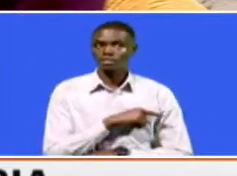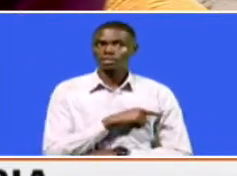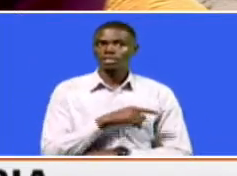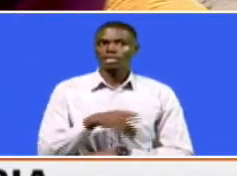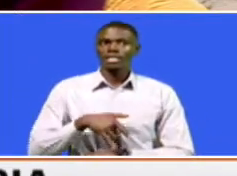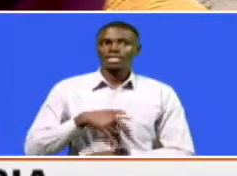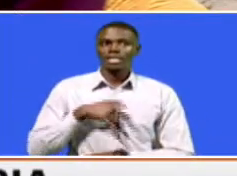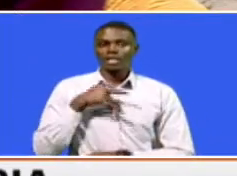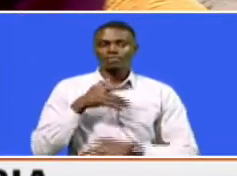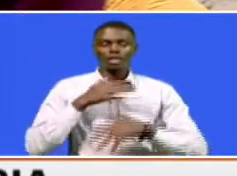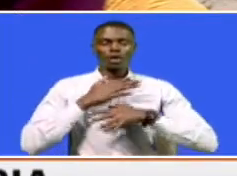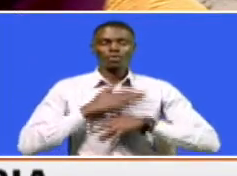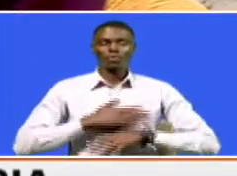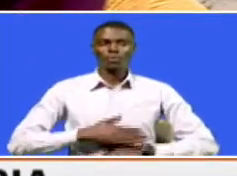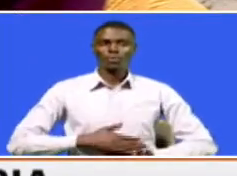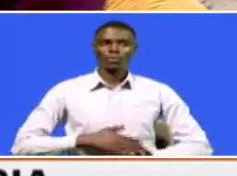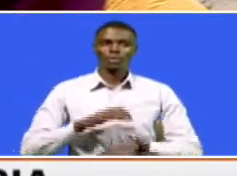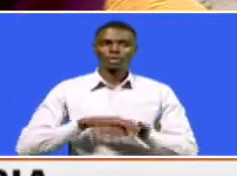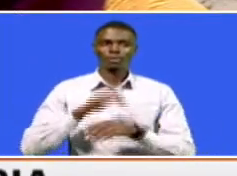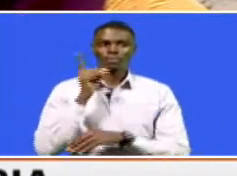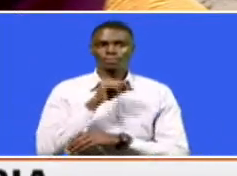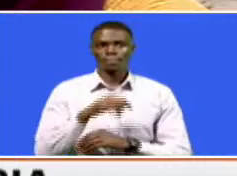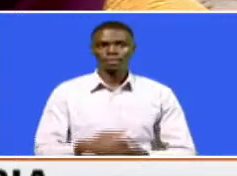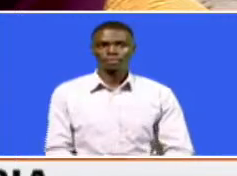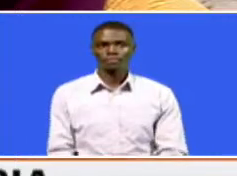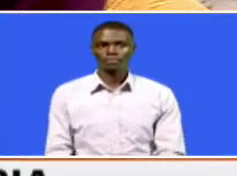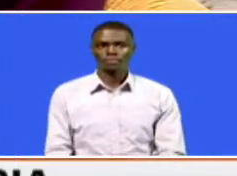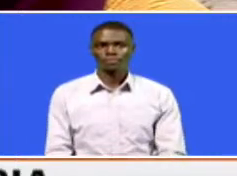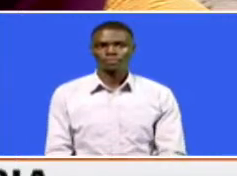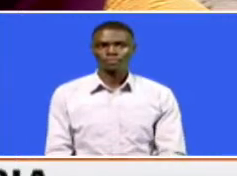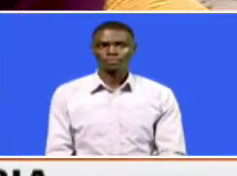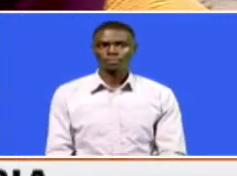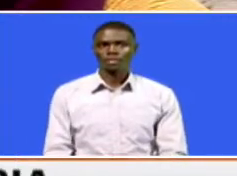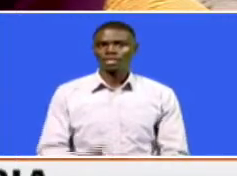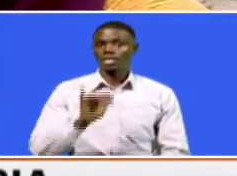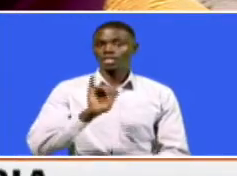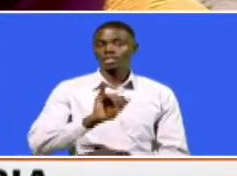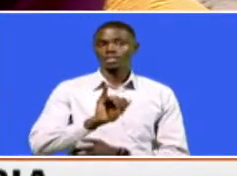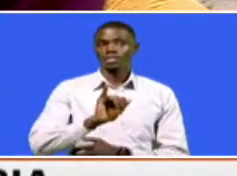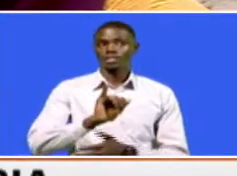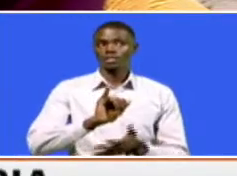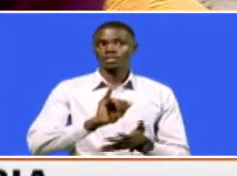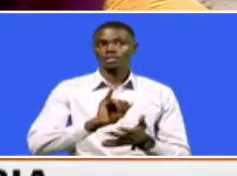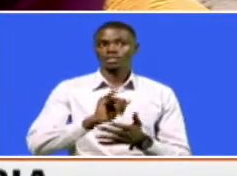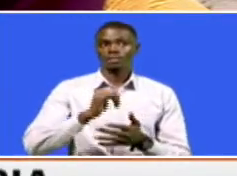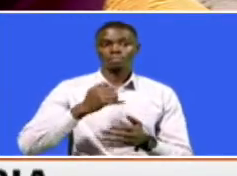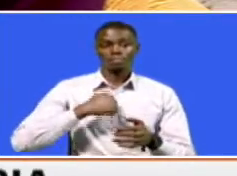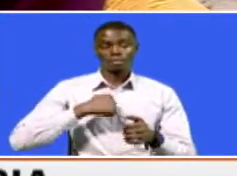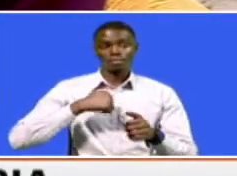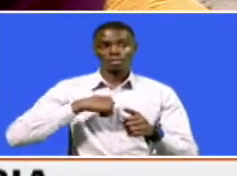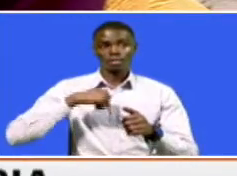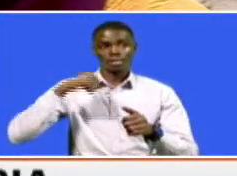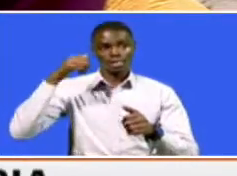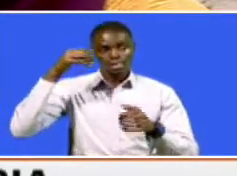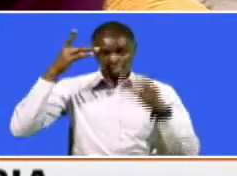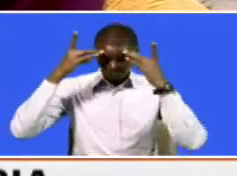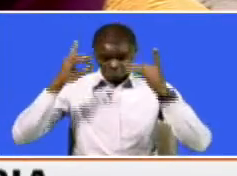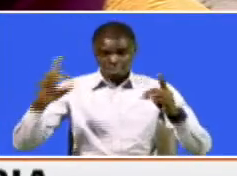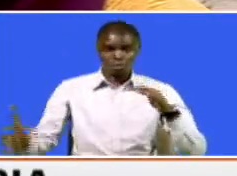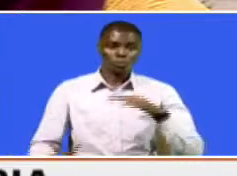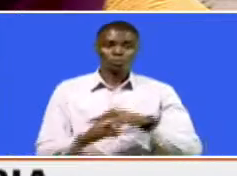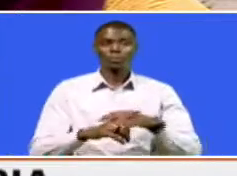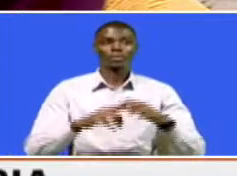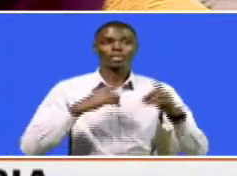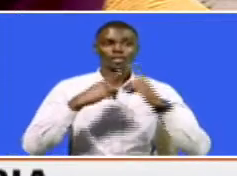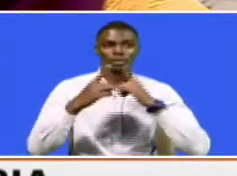nimepata nguvu, naona. Ndio sasa nikaamua mimi mwenyewe ni jitokeze nionge, kwa sababu